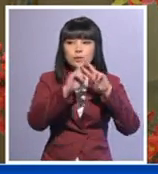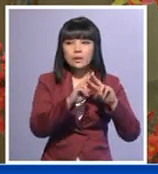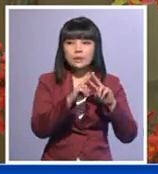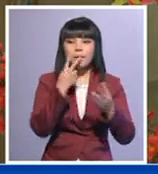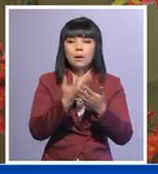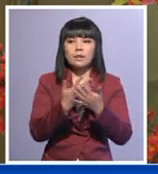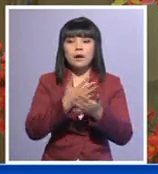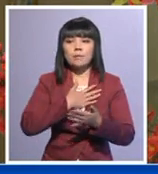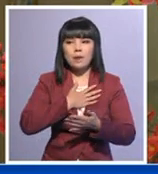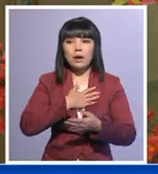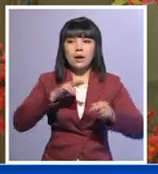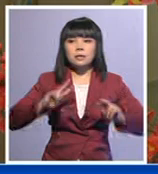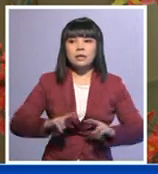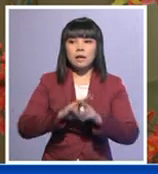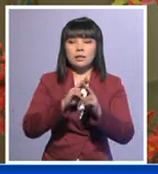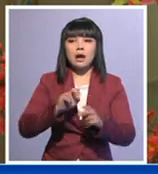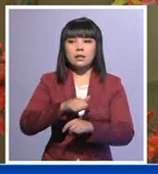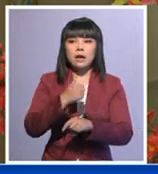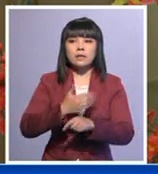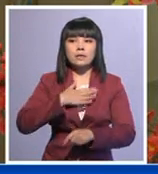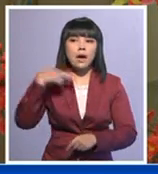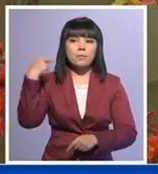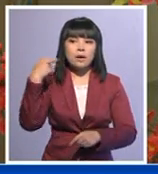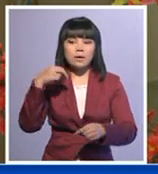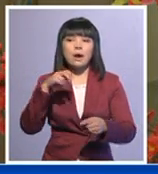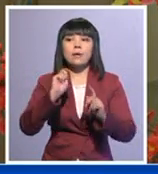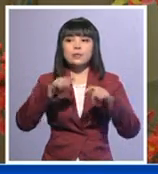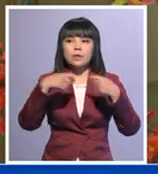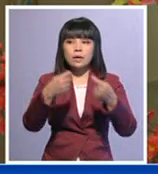елбасымыздың өзінің қойған жұлдызы. Сондықтан мен айтар едім, сол кісінің